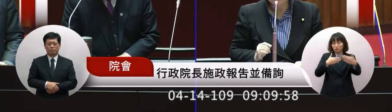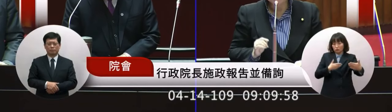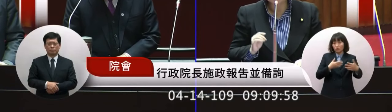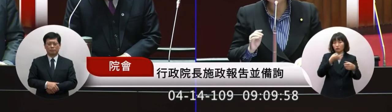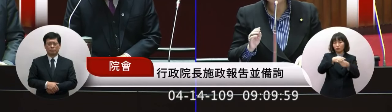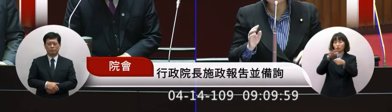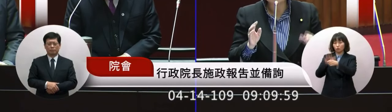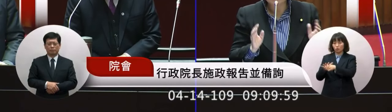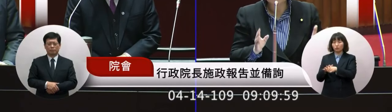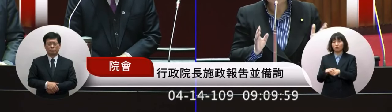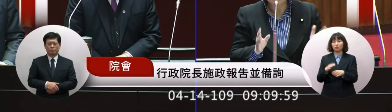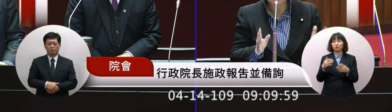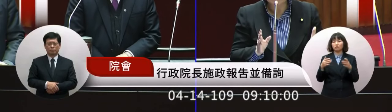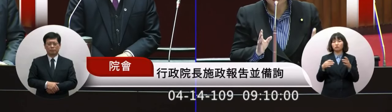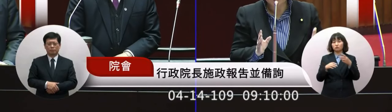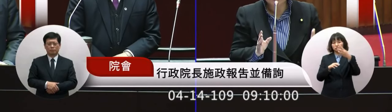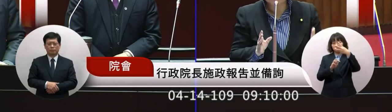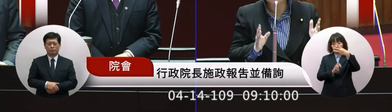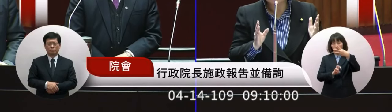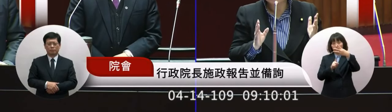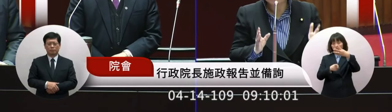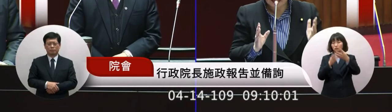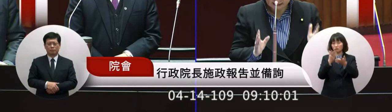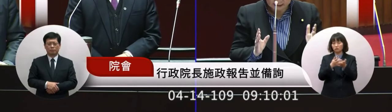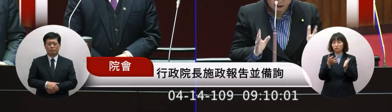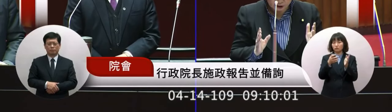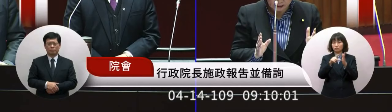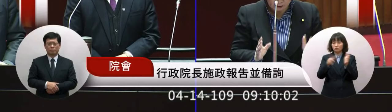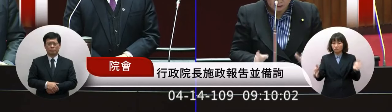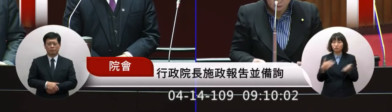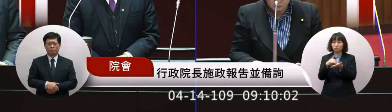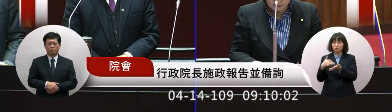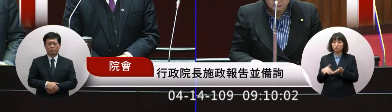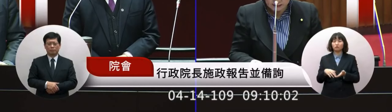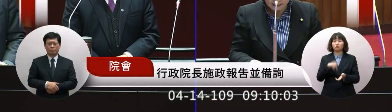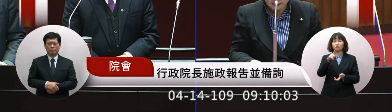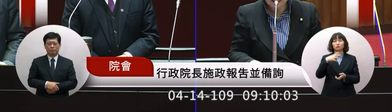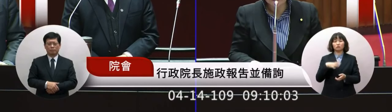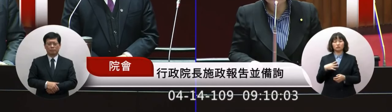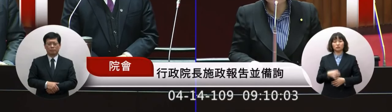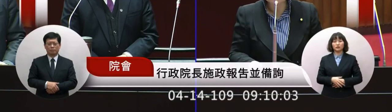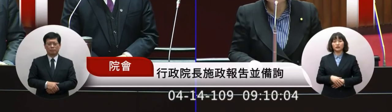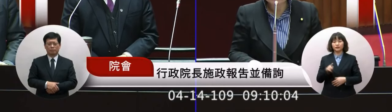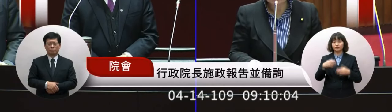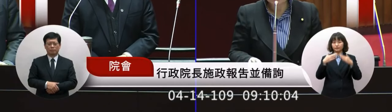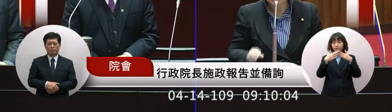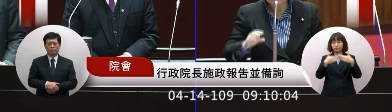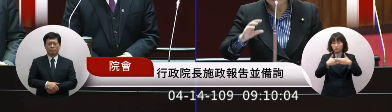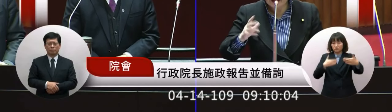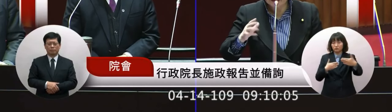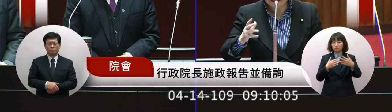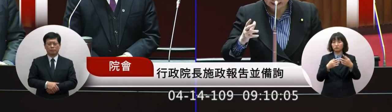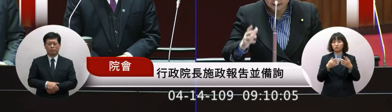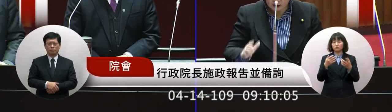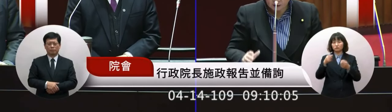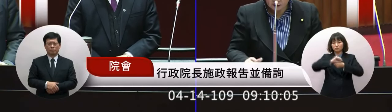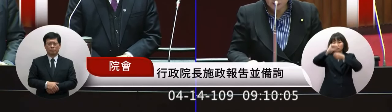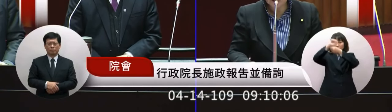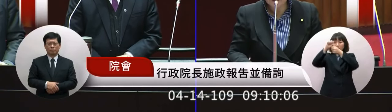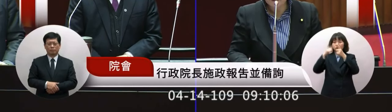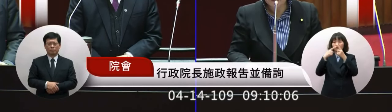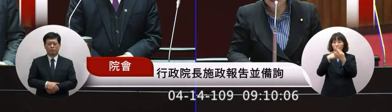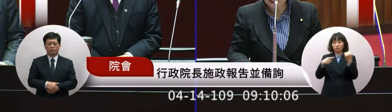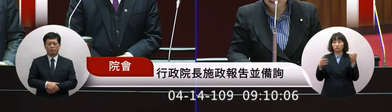偿，尤其到3月31号为止，院长一定知道，我们居家隔离的人数已经累计